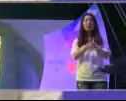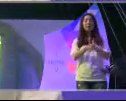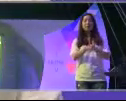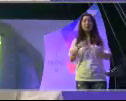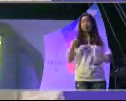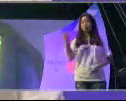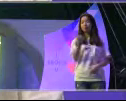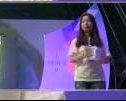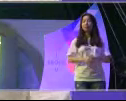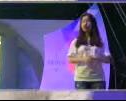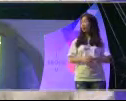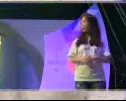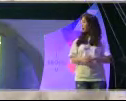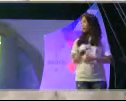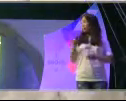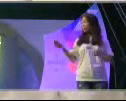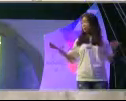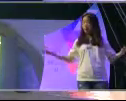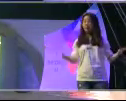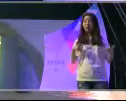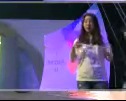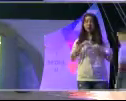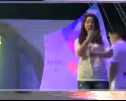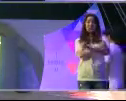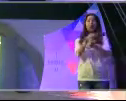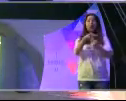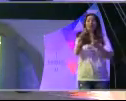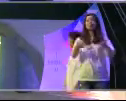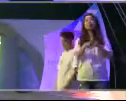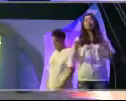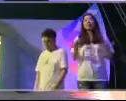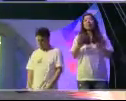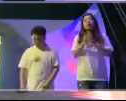인권위 원 들로 같이 일하고 계시는 인권 의원들이 십니다